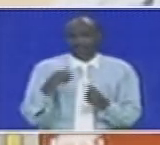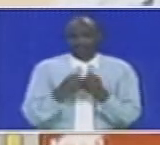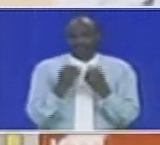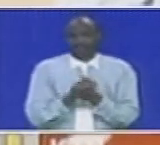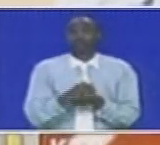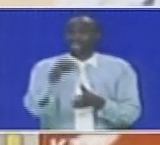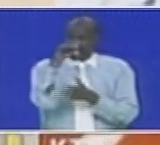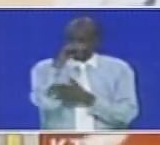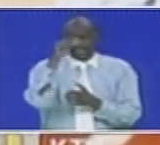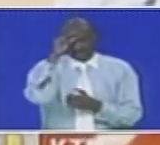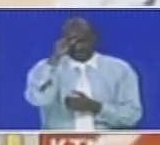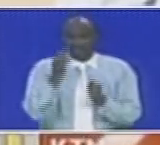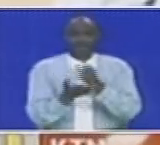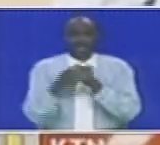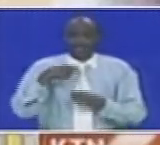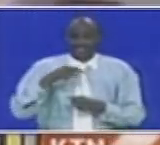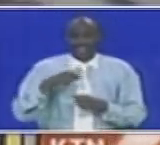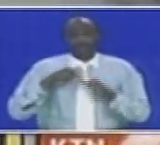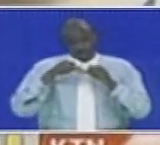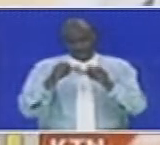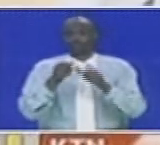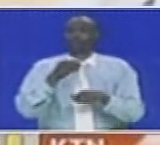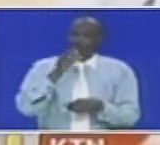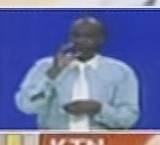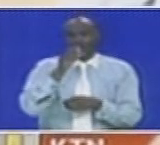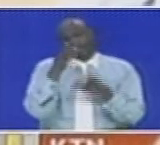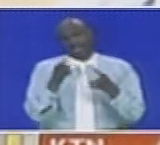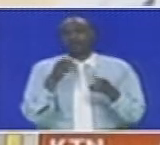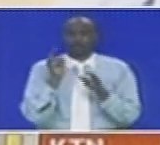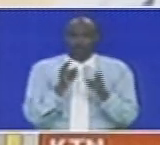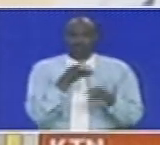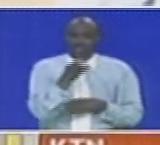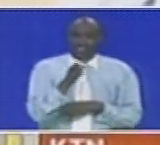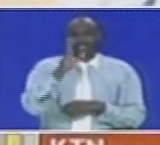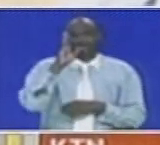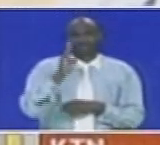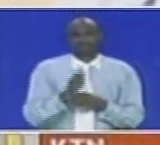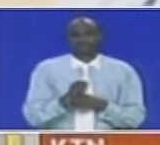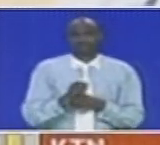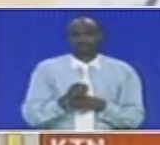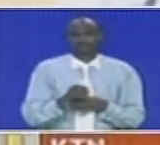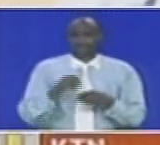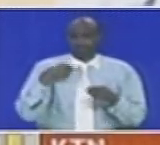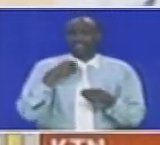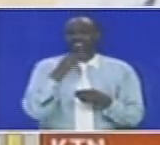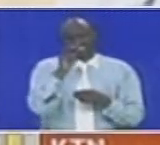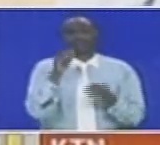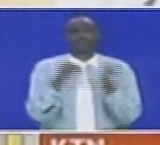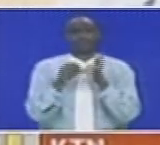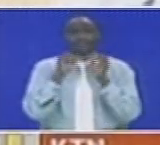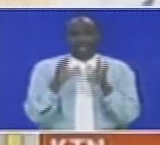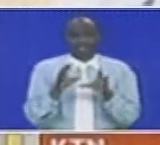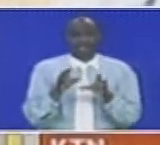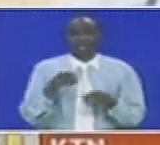serikali tusaidie, tuendelee kunywa pombe yetu, na itualau tuendelee kunywa pombe yetu. Na tunaona ina shida, hakuna,